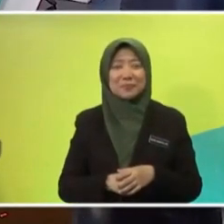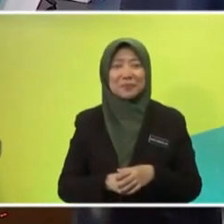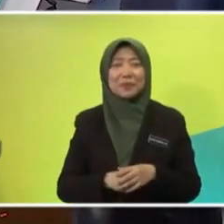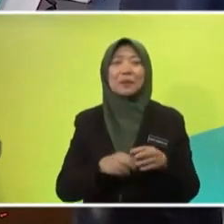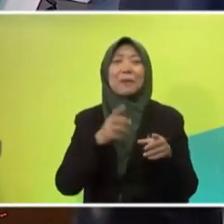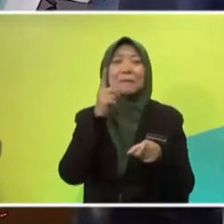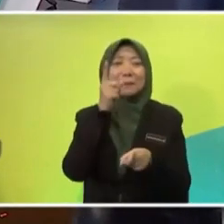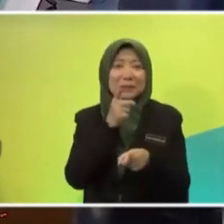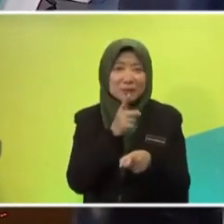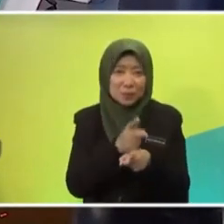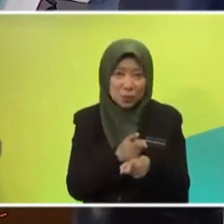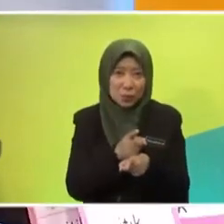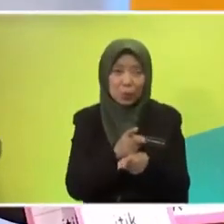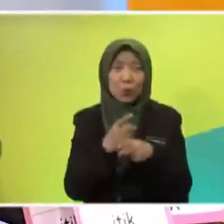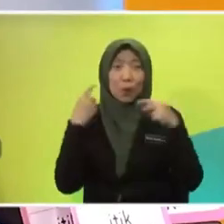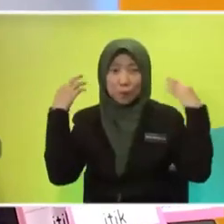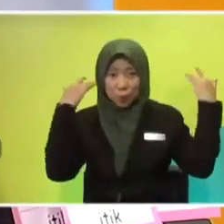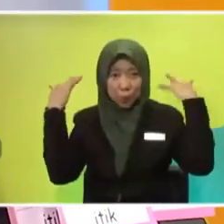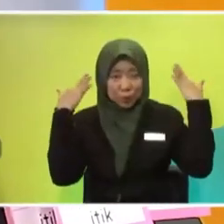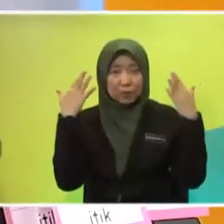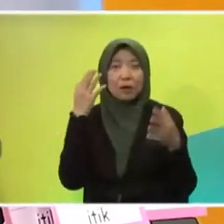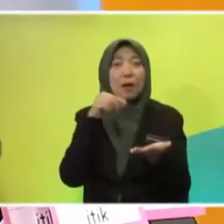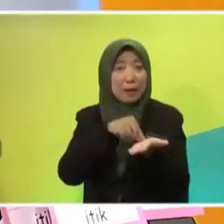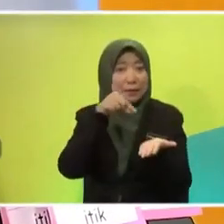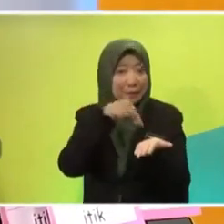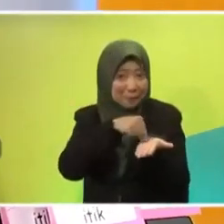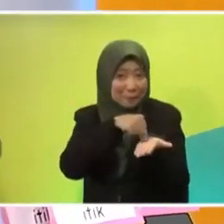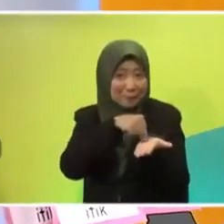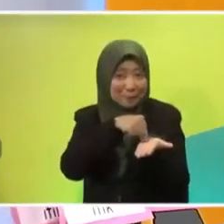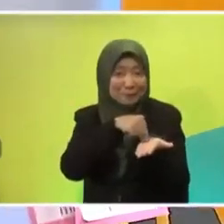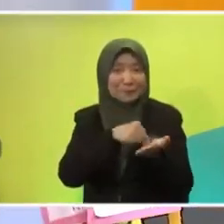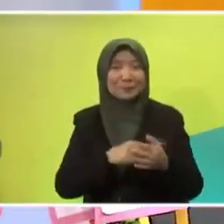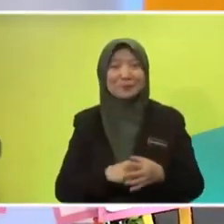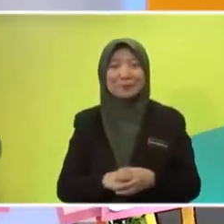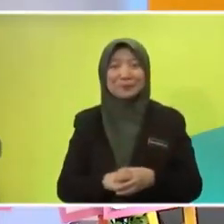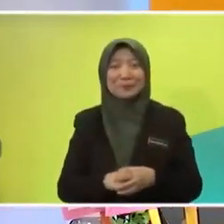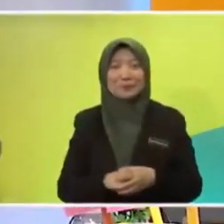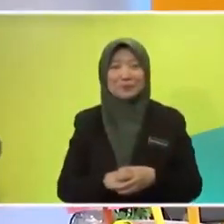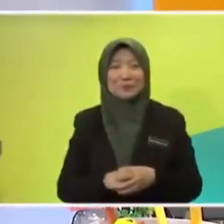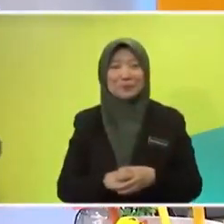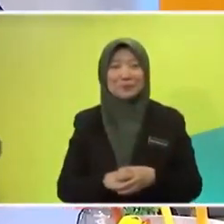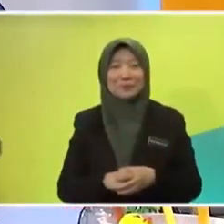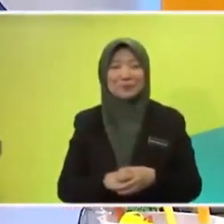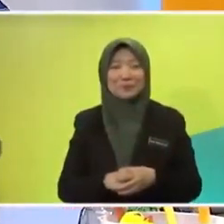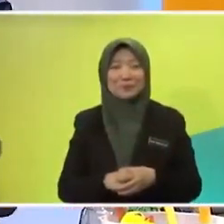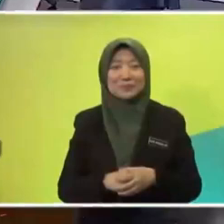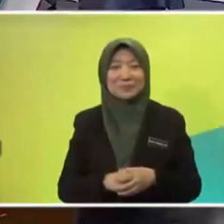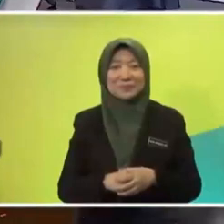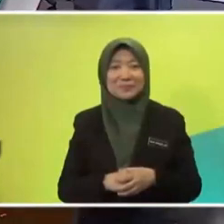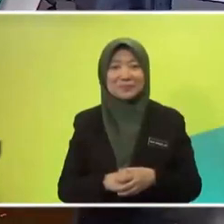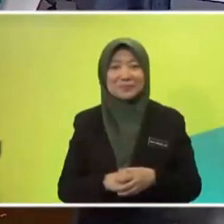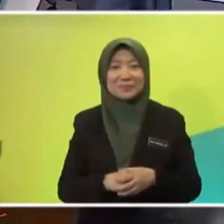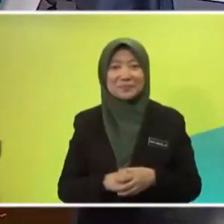Okey, betul bunyi. Bunyi ayam. Wow. Ayam. Okey.